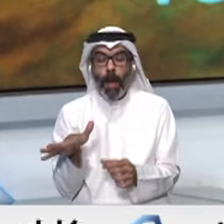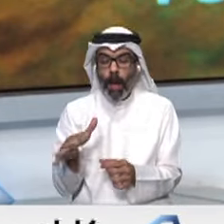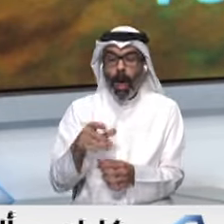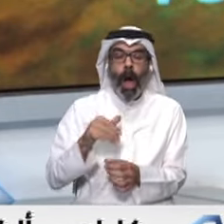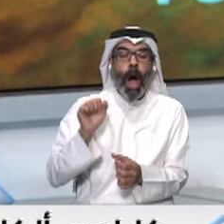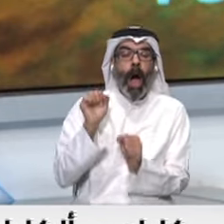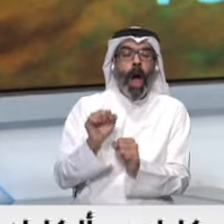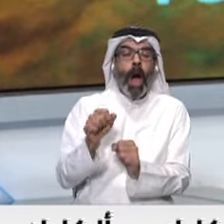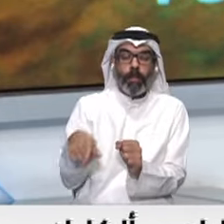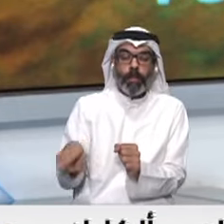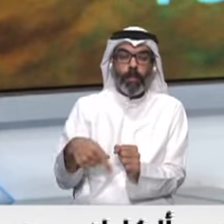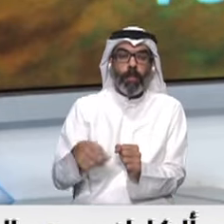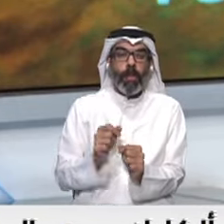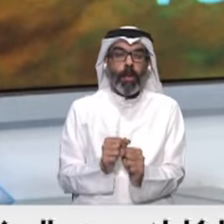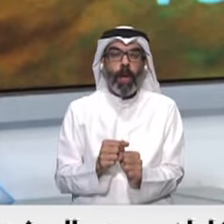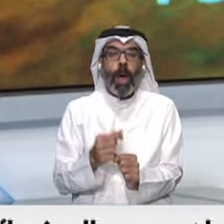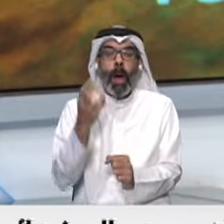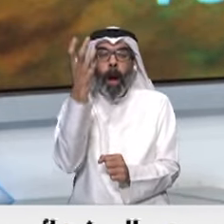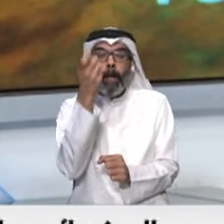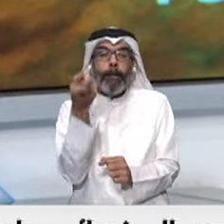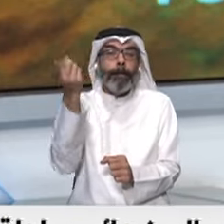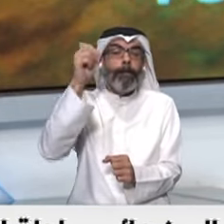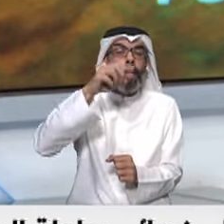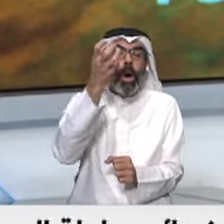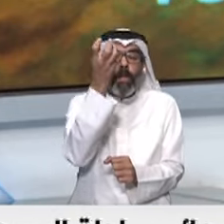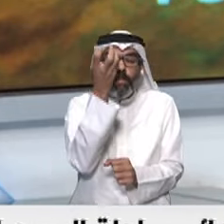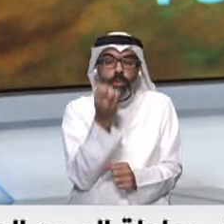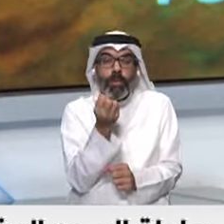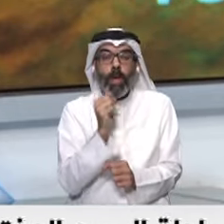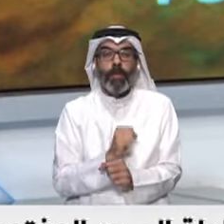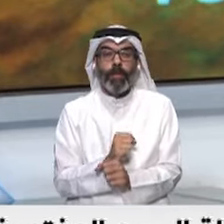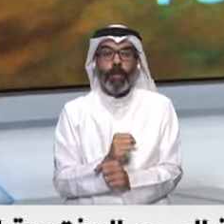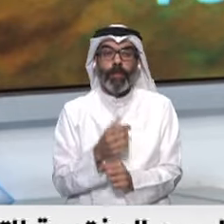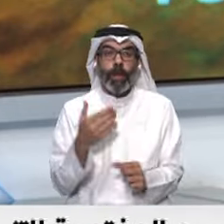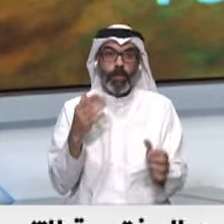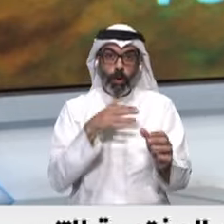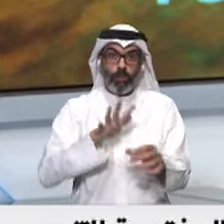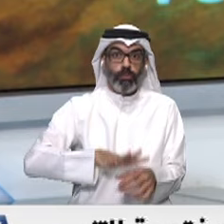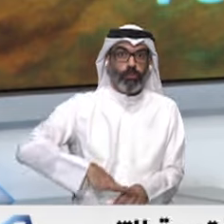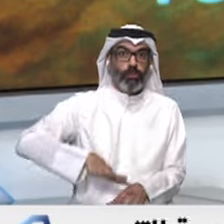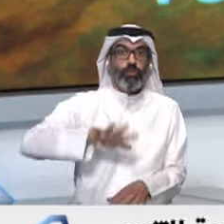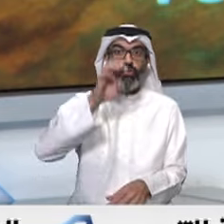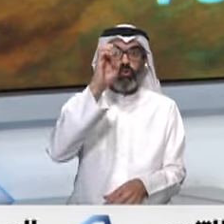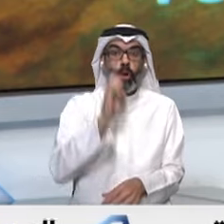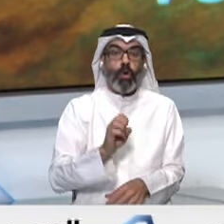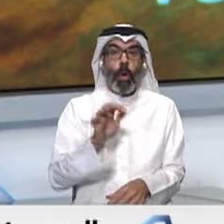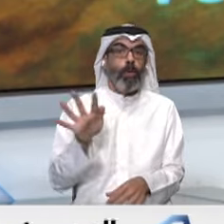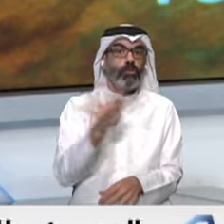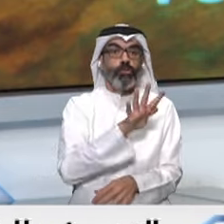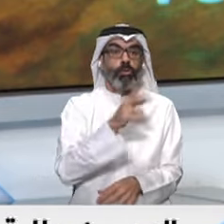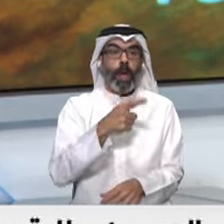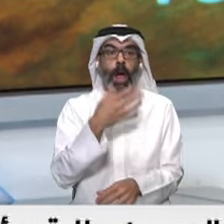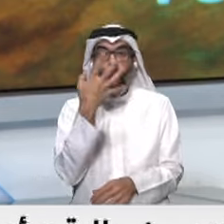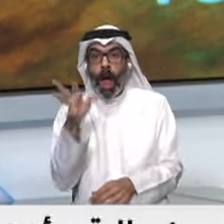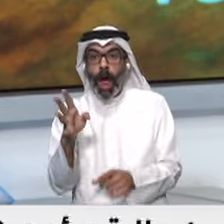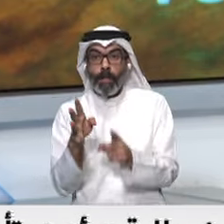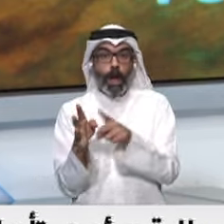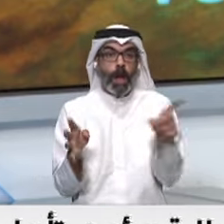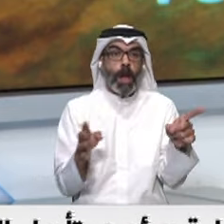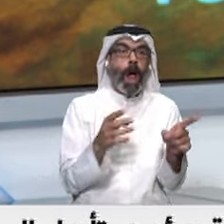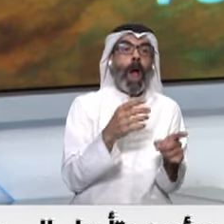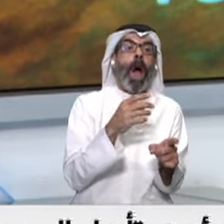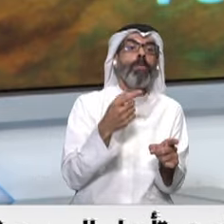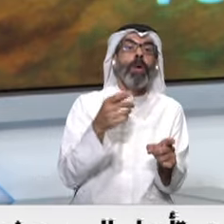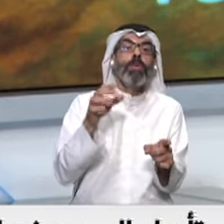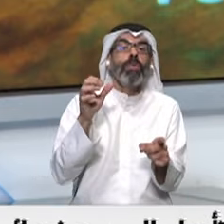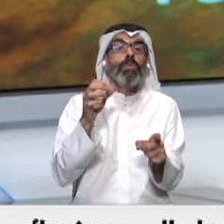خاص حتى منتصف نهار يوم الغد الرياح جنوبيه شرقيه تنشط على فترات من 10 الى 40 م في الساعه